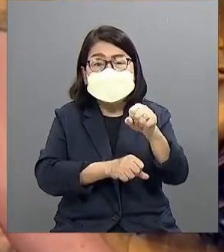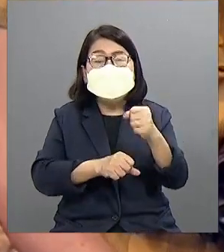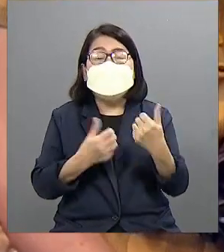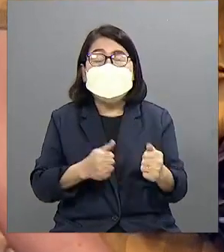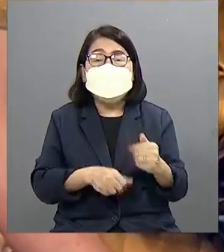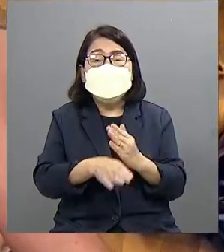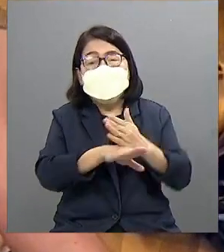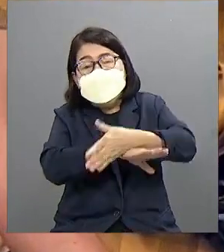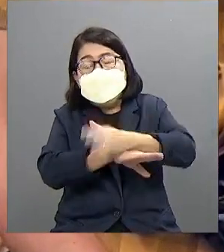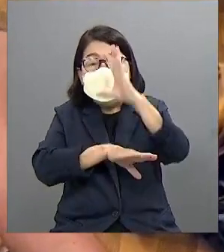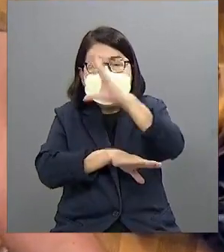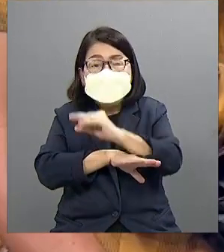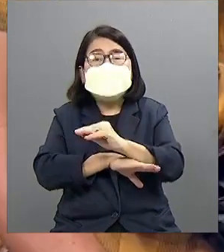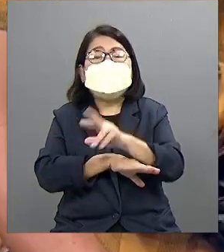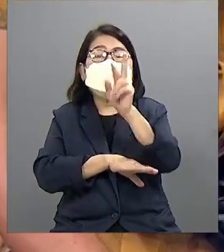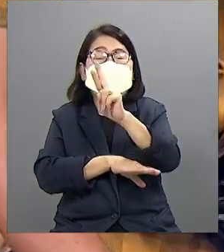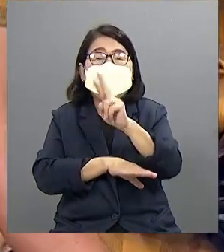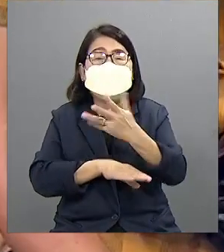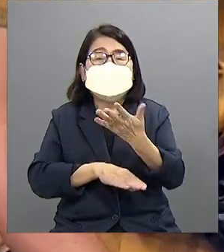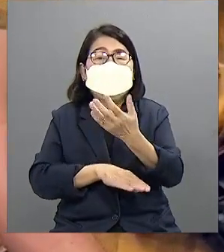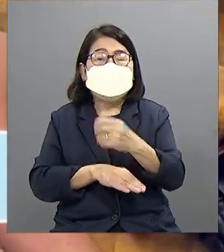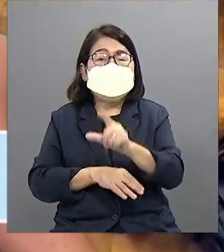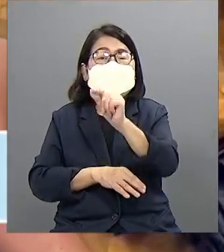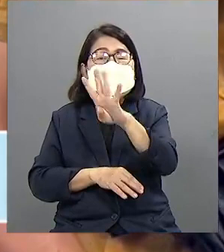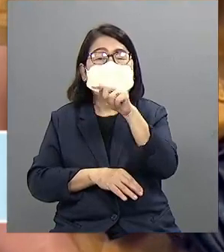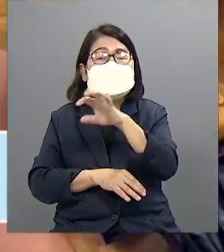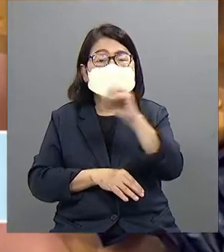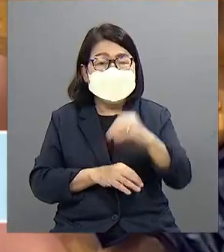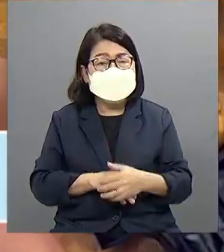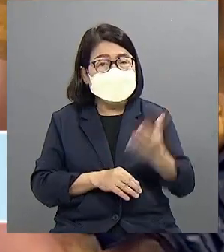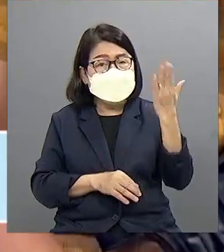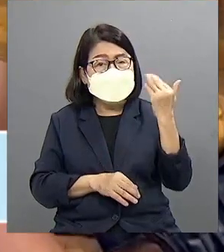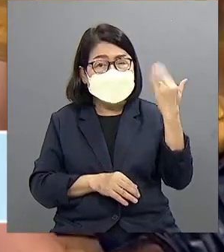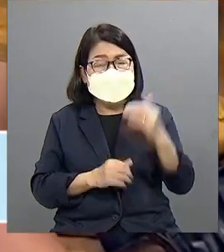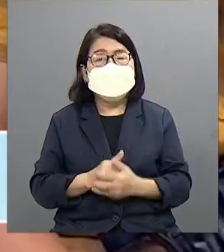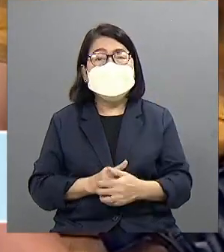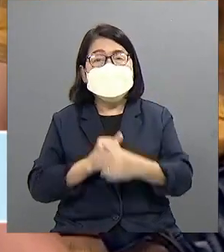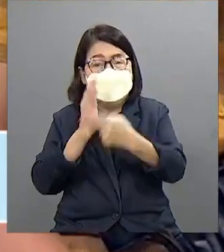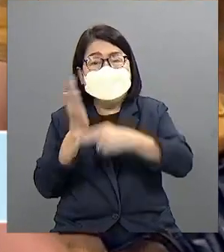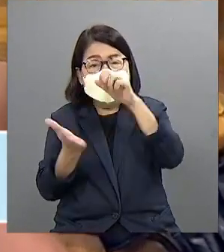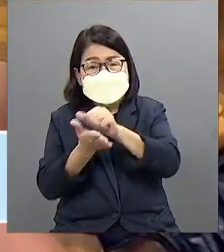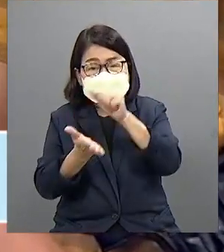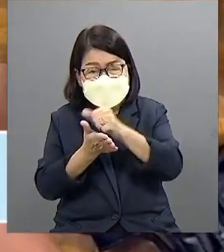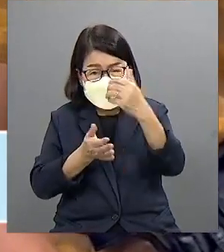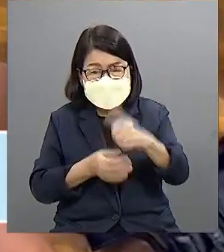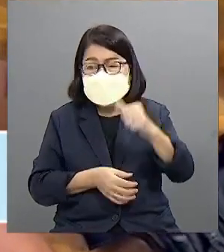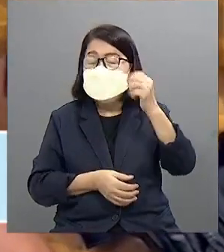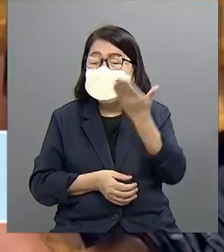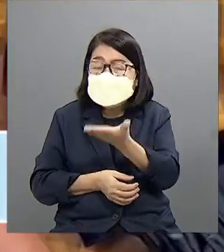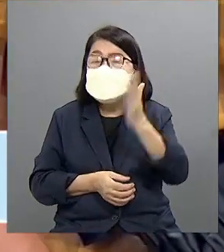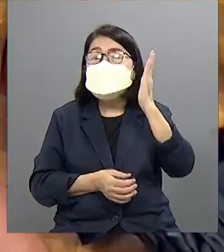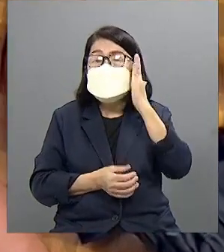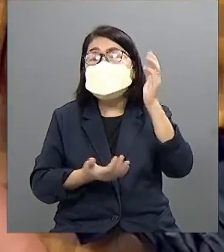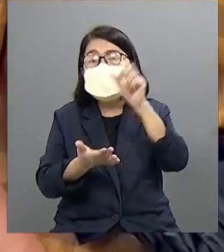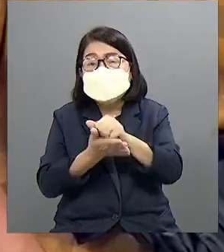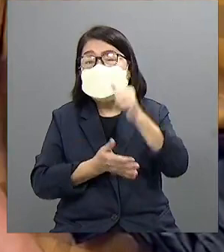าพักกับเราเนี่ย 3-4 คืนนะคะคืนแรกเนี่ยพอมาพักเนี่ยเขาก็เจอปัญหา